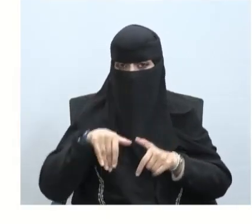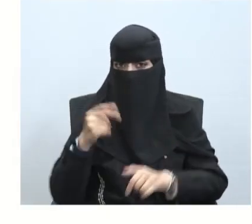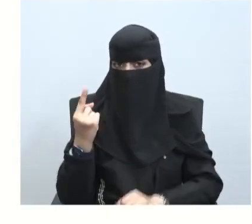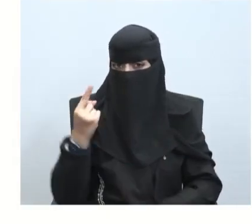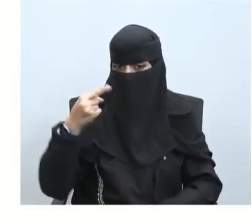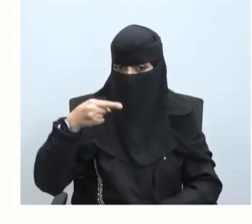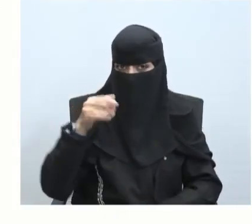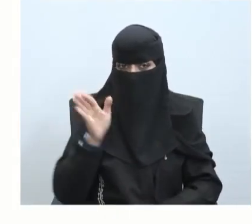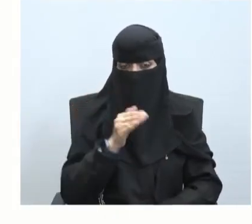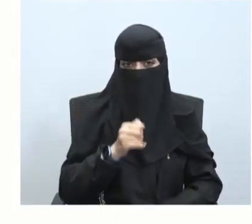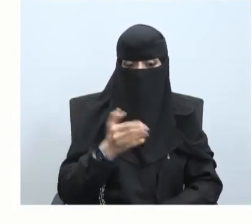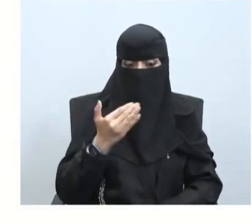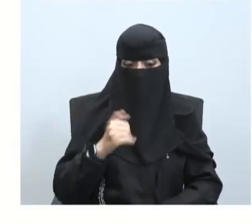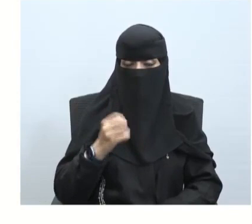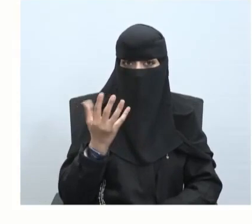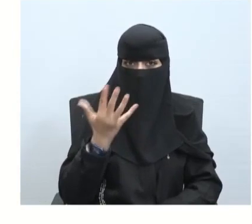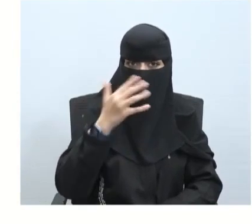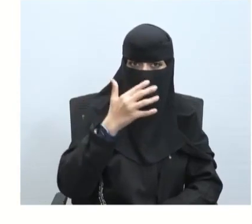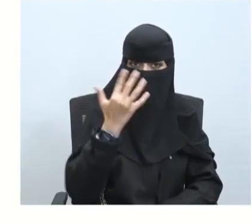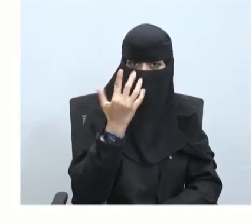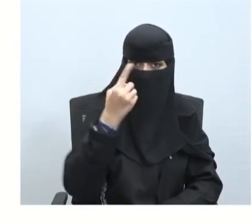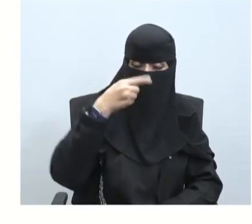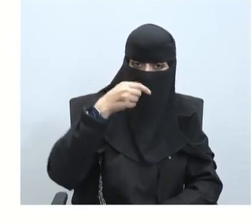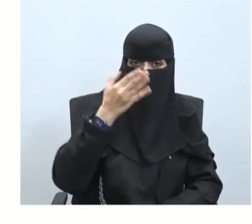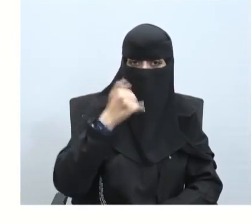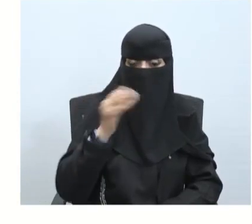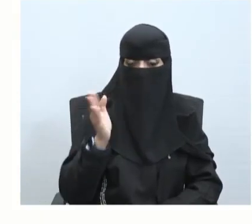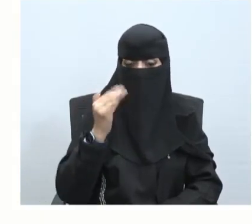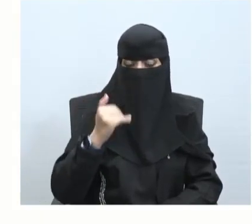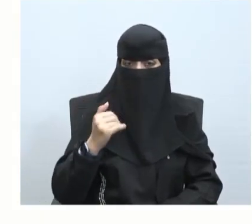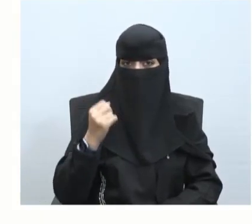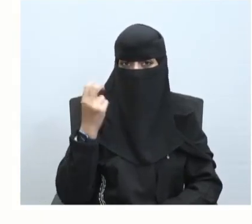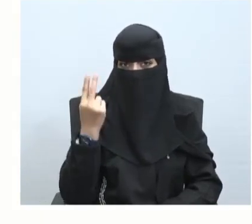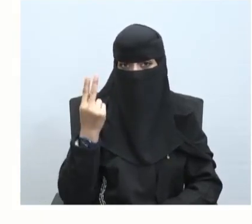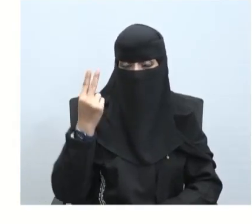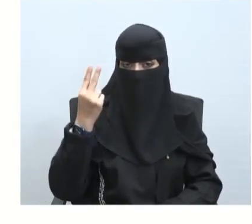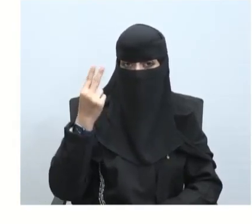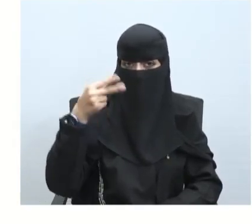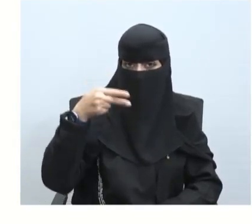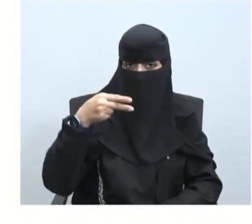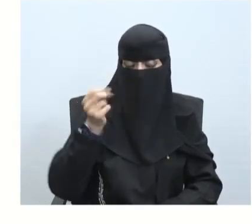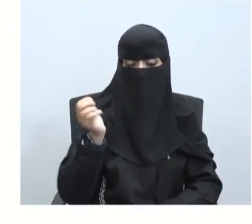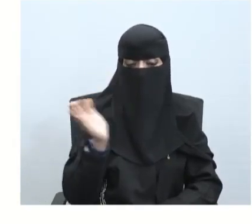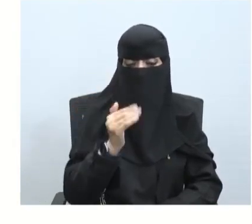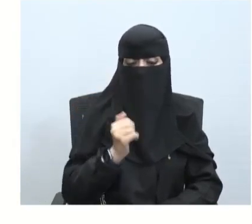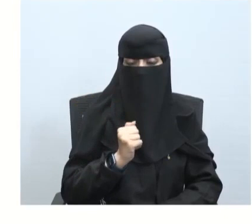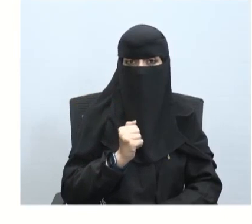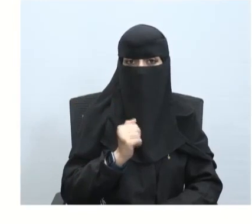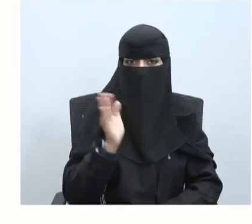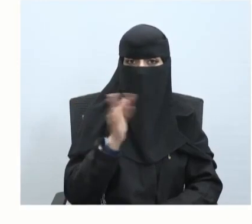عشر ريالات نضيف اليها خمسه خمسه عشر ريالا نضيف خمسه اخرى